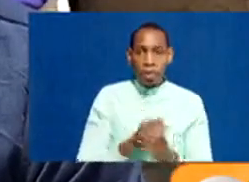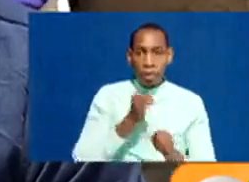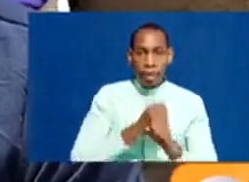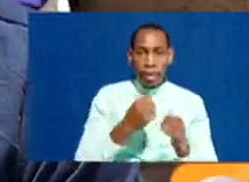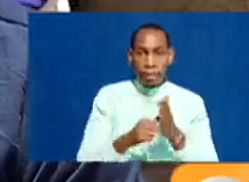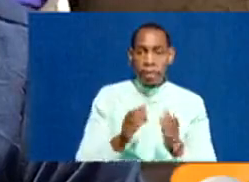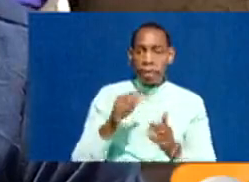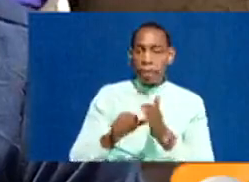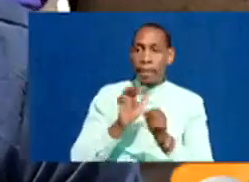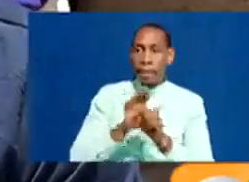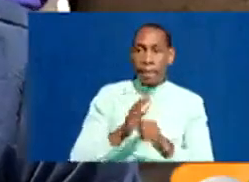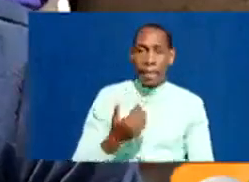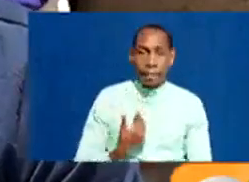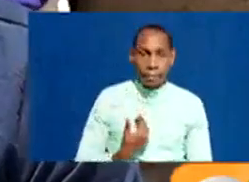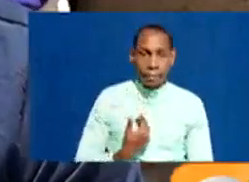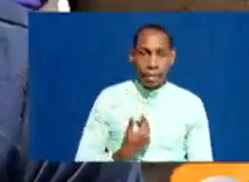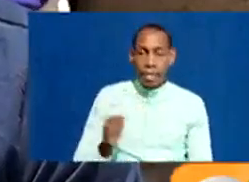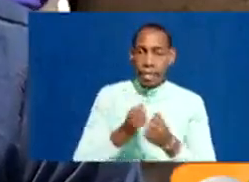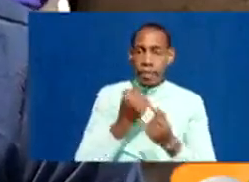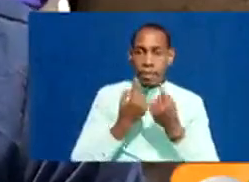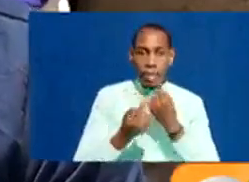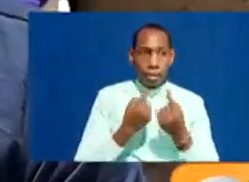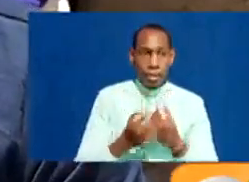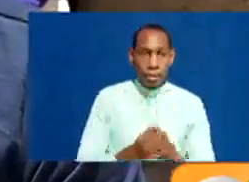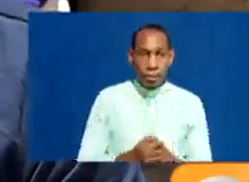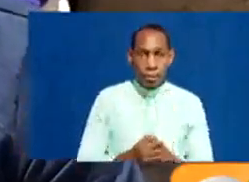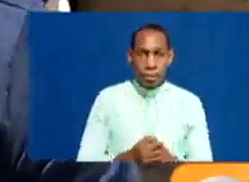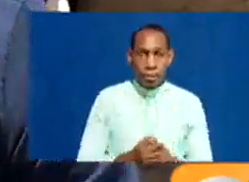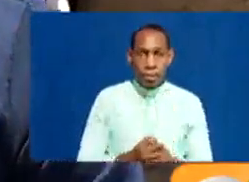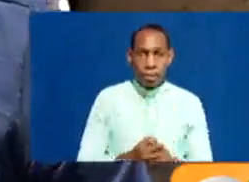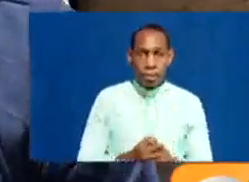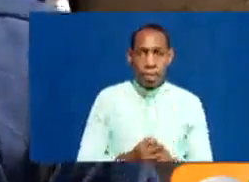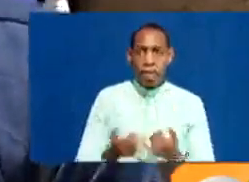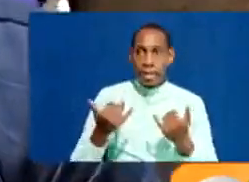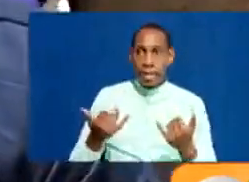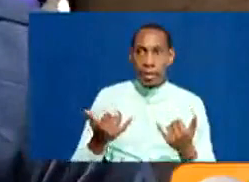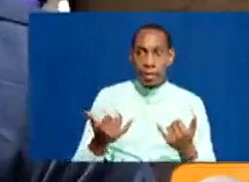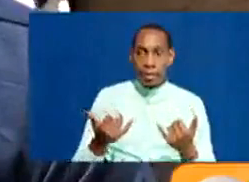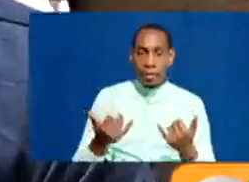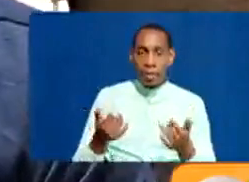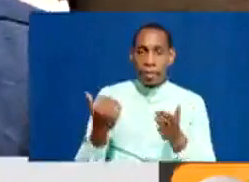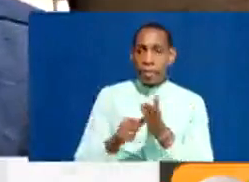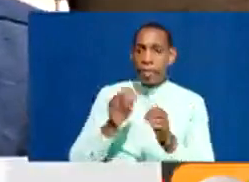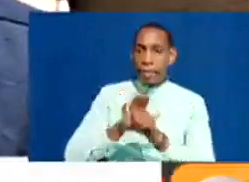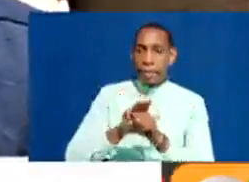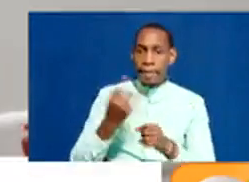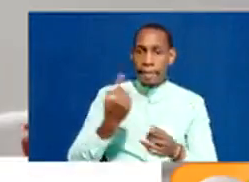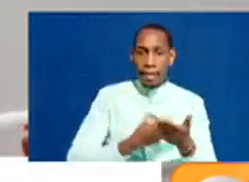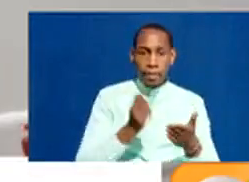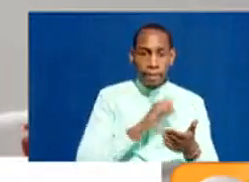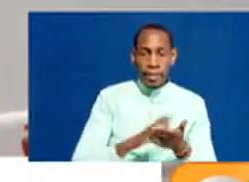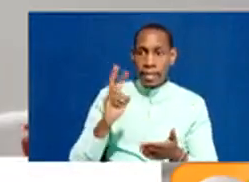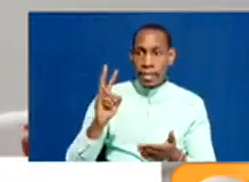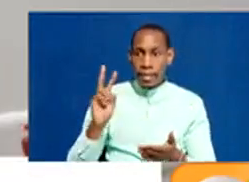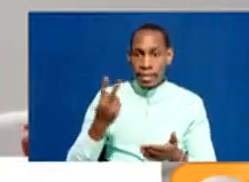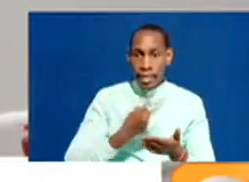kulikuwa na mashida mengi sana huko. Huwezi ongea. So hapo ndio alijipata kwa mashida mengi. Wiki ya kwanza ikaisha. So wiki ya